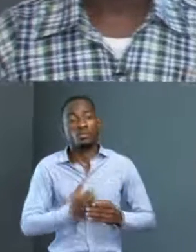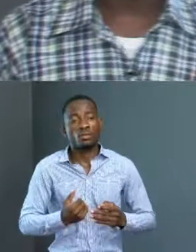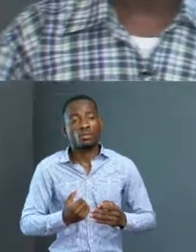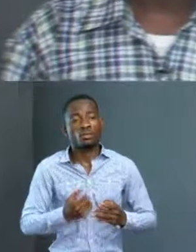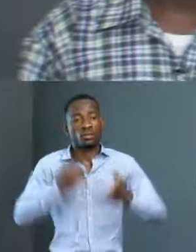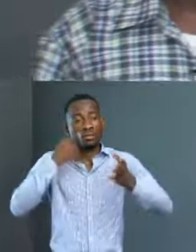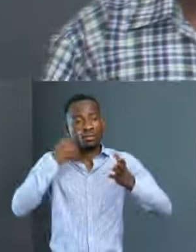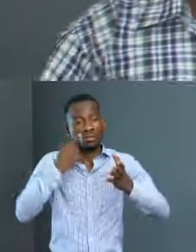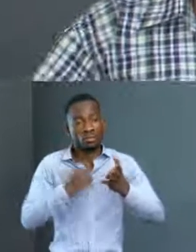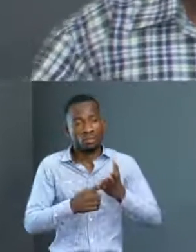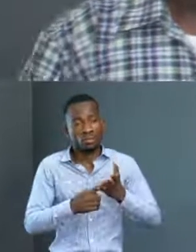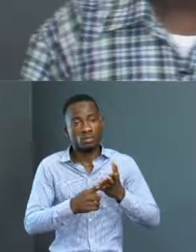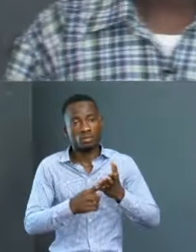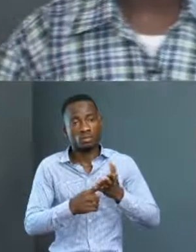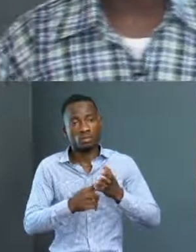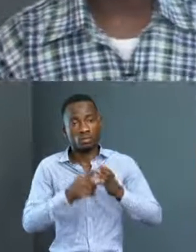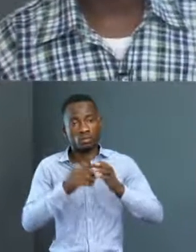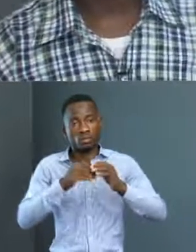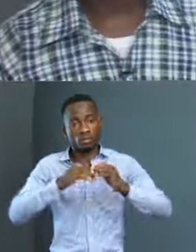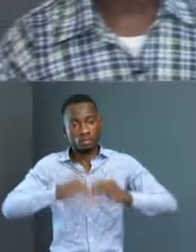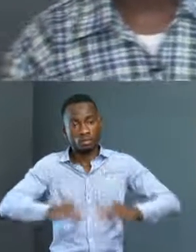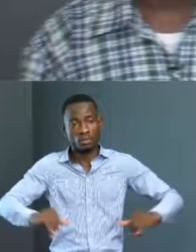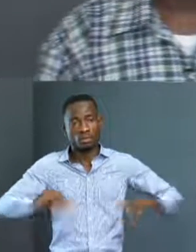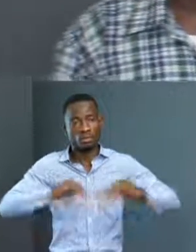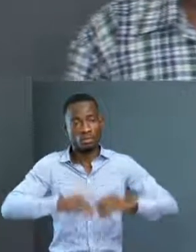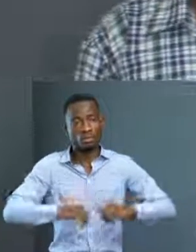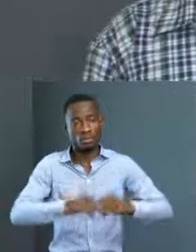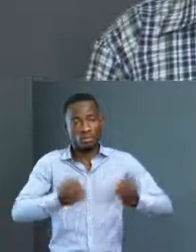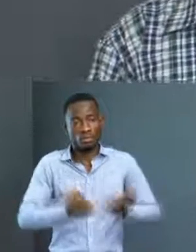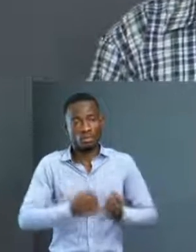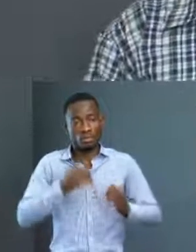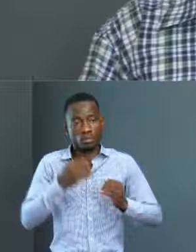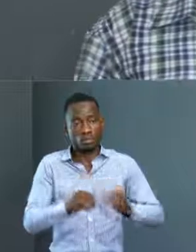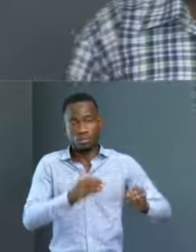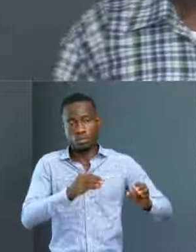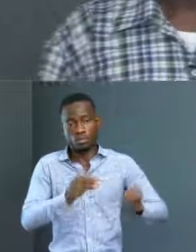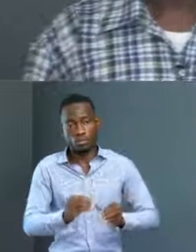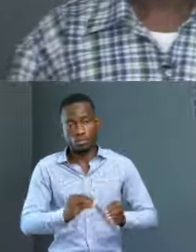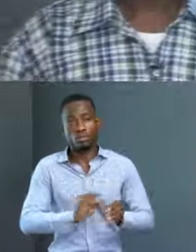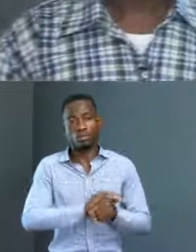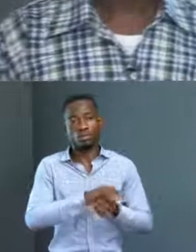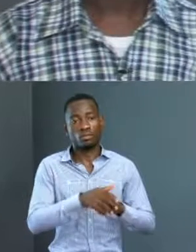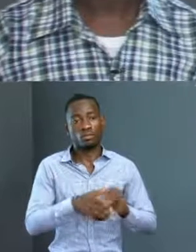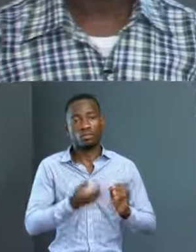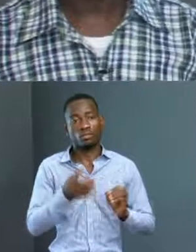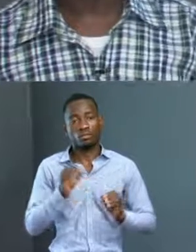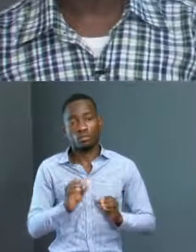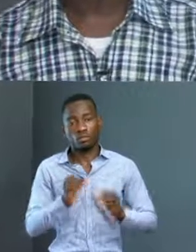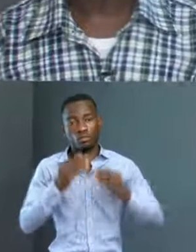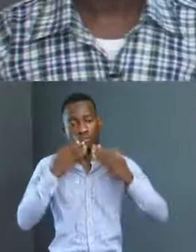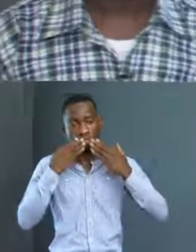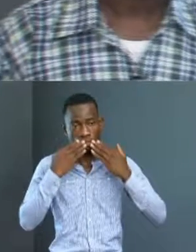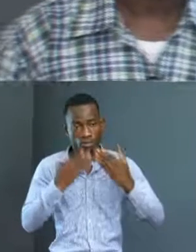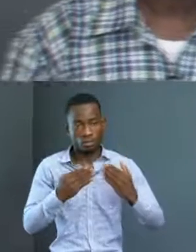en observant la distanciation sociale afin d'éviter le Covid-19. Je vous